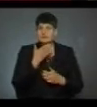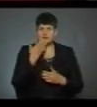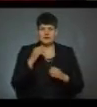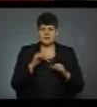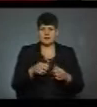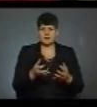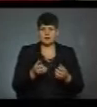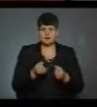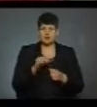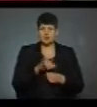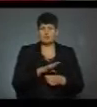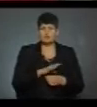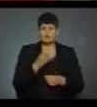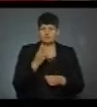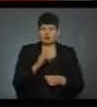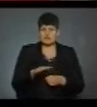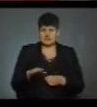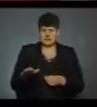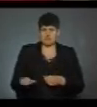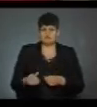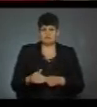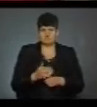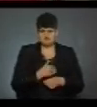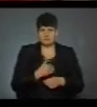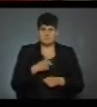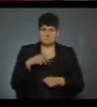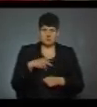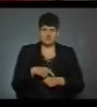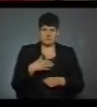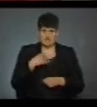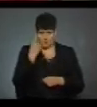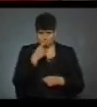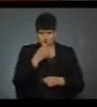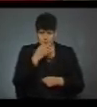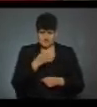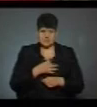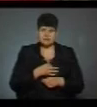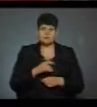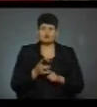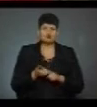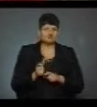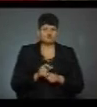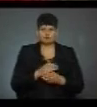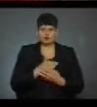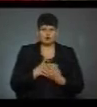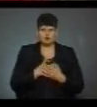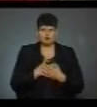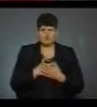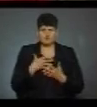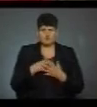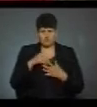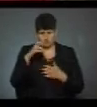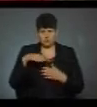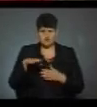нього було 3 дітей. Він добровольцем пішов, оскільки сказав мені особисто, що дуже любив, скажімо так, свою